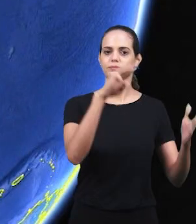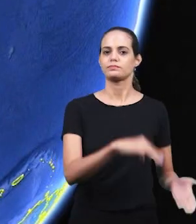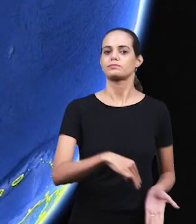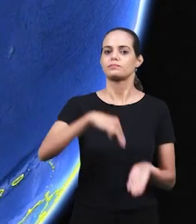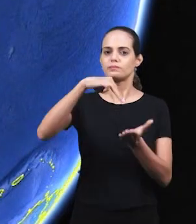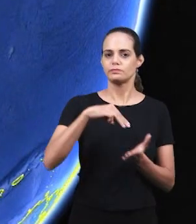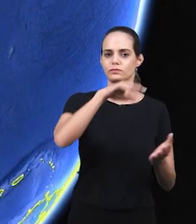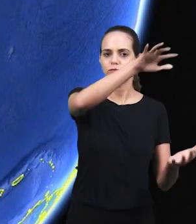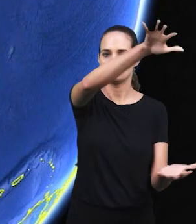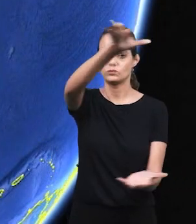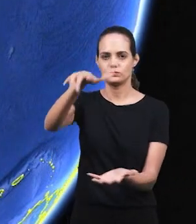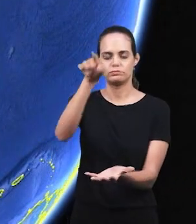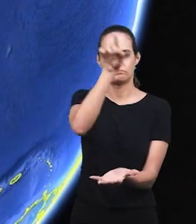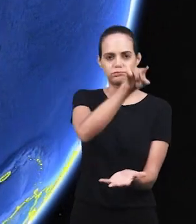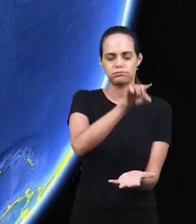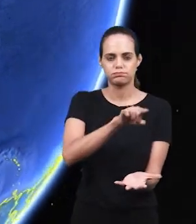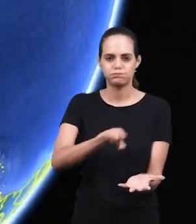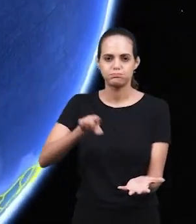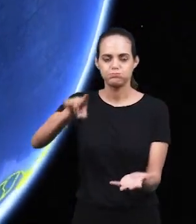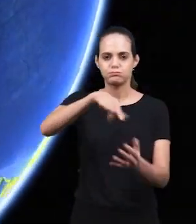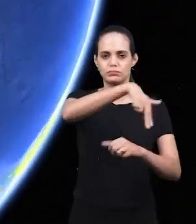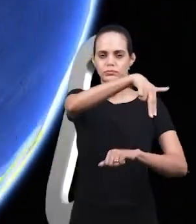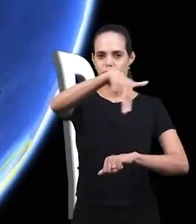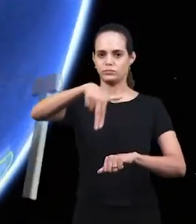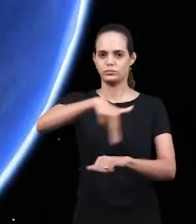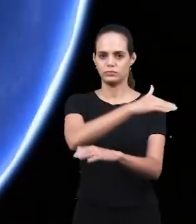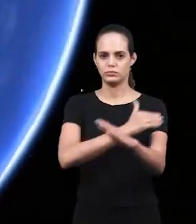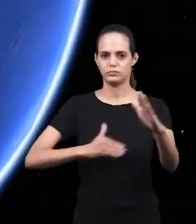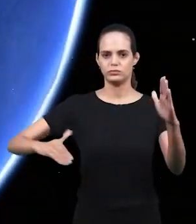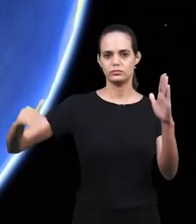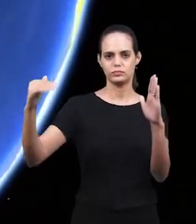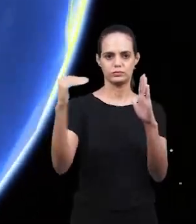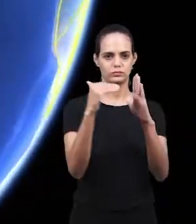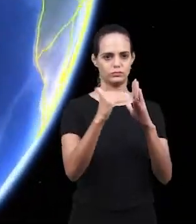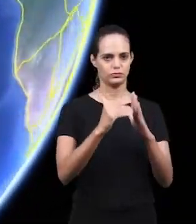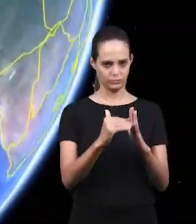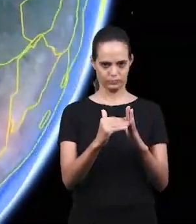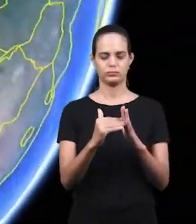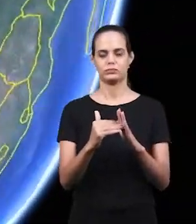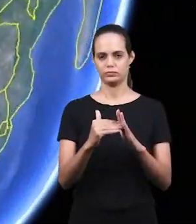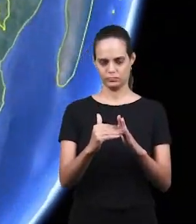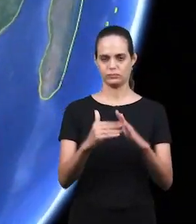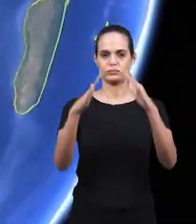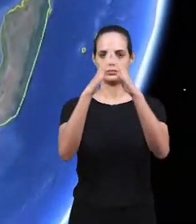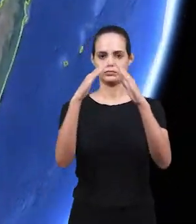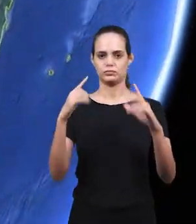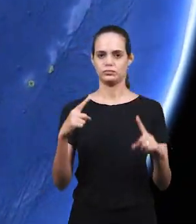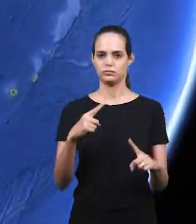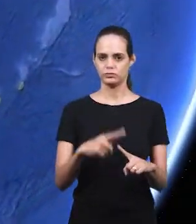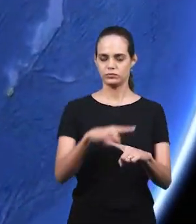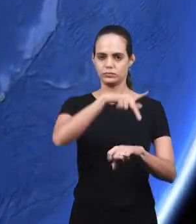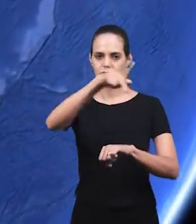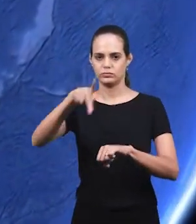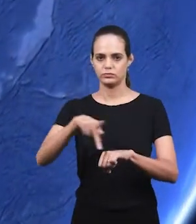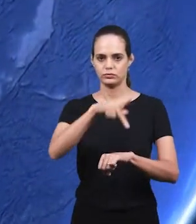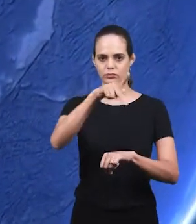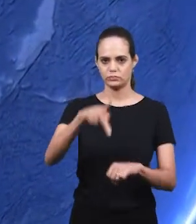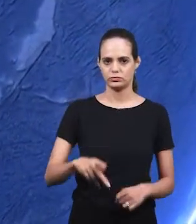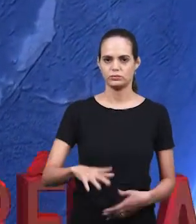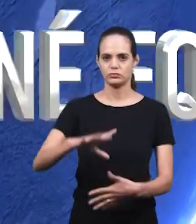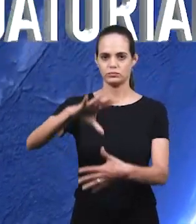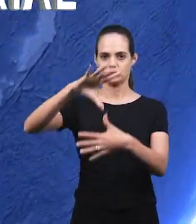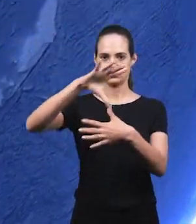L'Église chrétienne Maranatha est présente dans des nations de tous les continents de la planète. Des églises des pays de